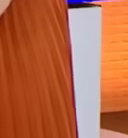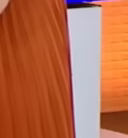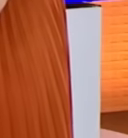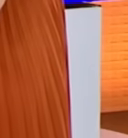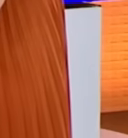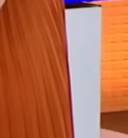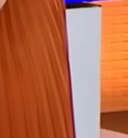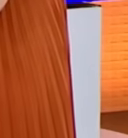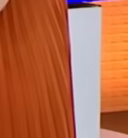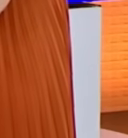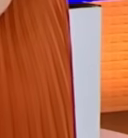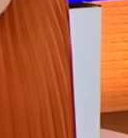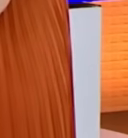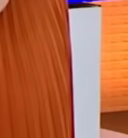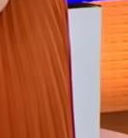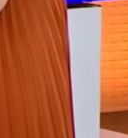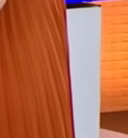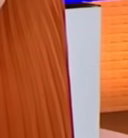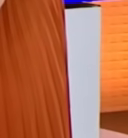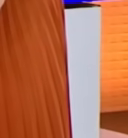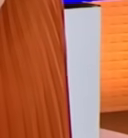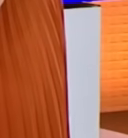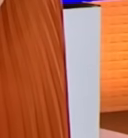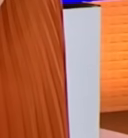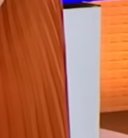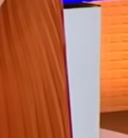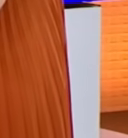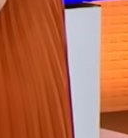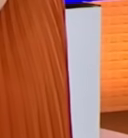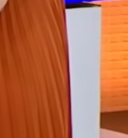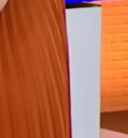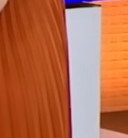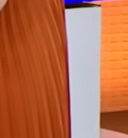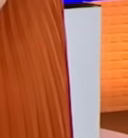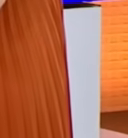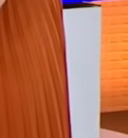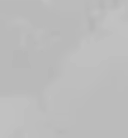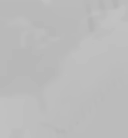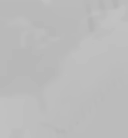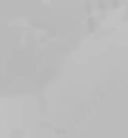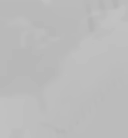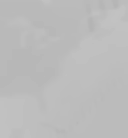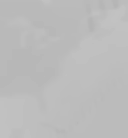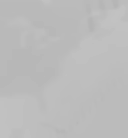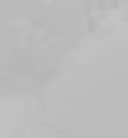niyo po kami sa GMA Pinoy TV at sa www.gmanews.tv.